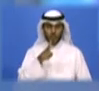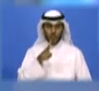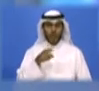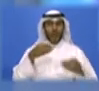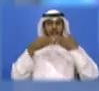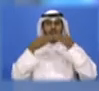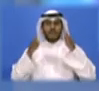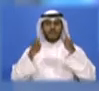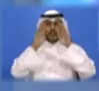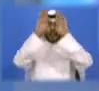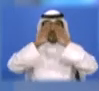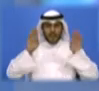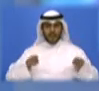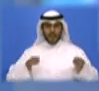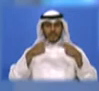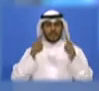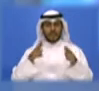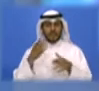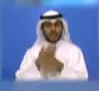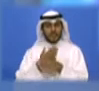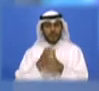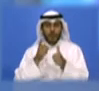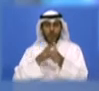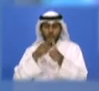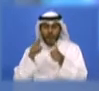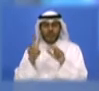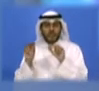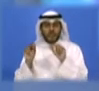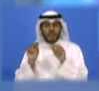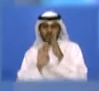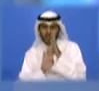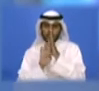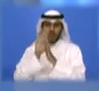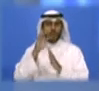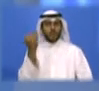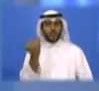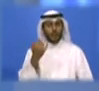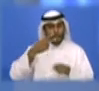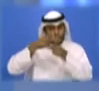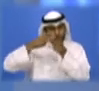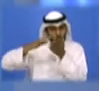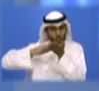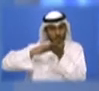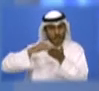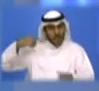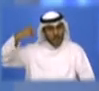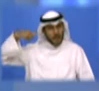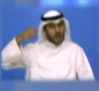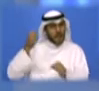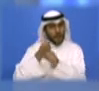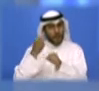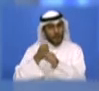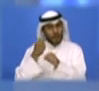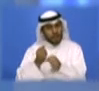افتتاح مسرح السلمية ما هو إلا خطوة أولى نحو تطوير المرافق الثقافية في الكويت. وأوضح وزير الأعلام في